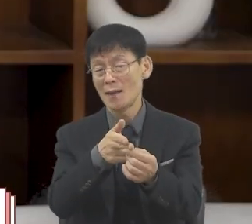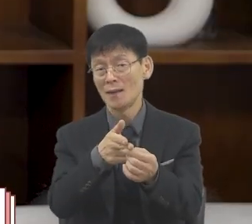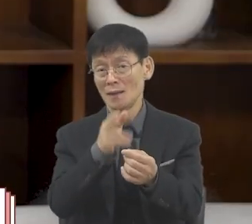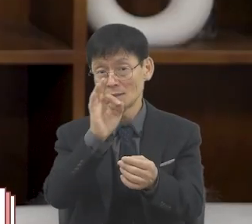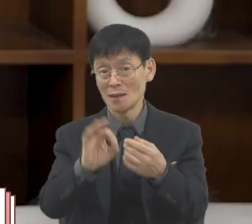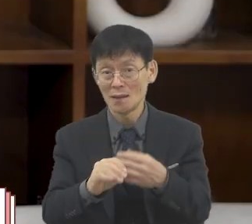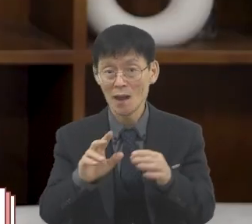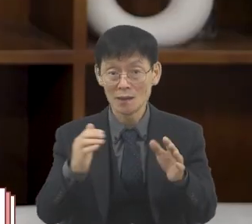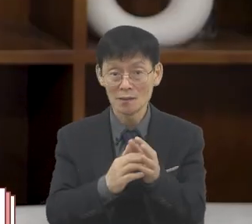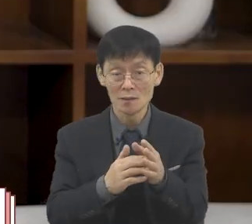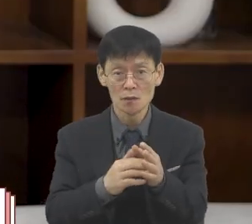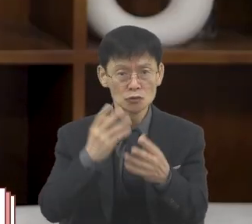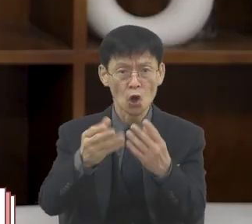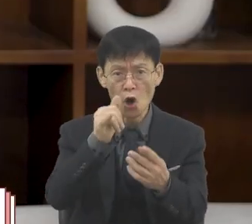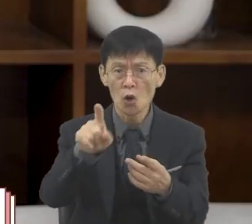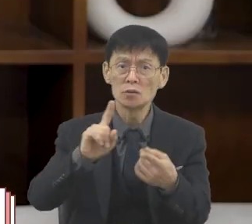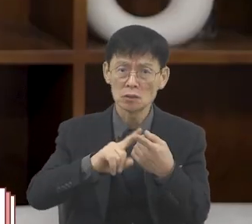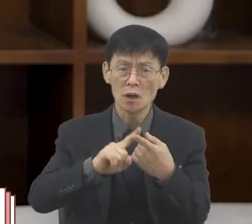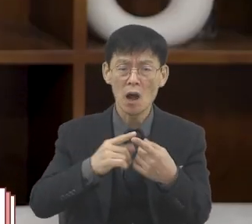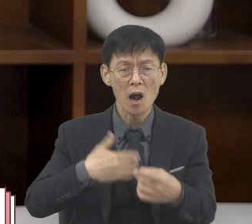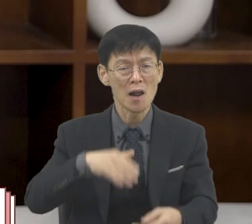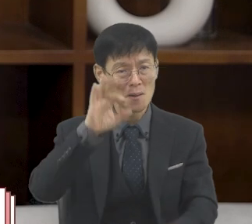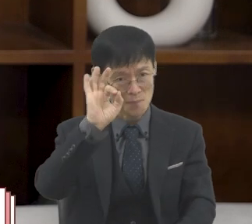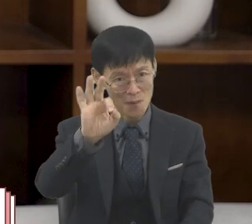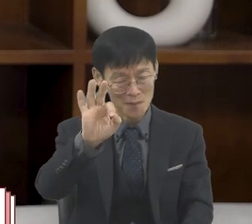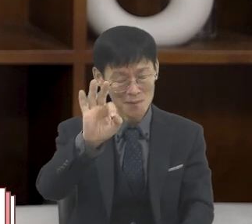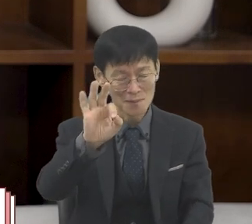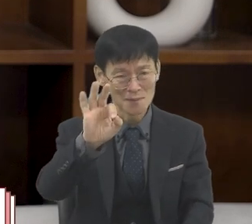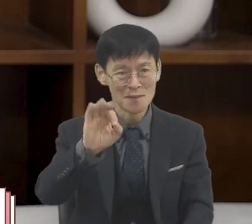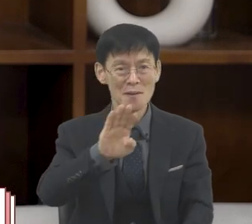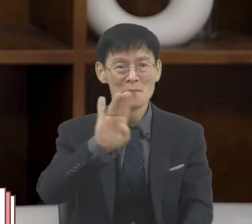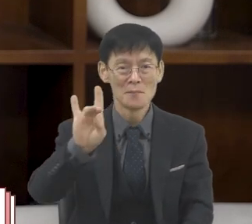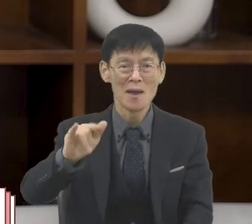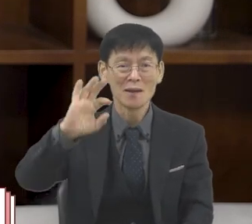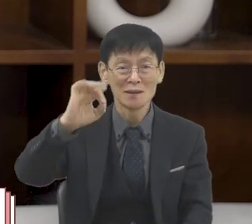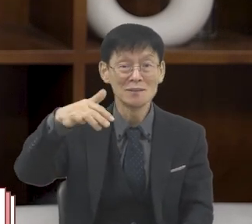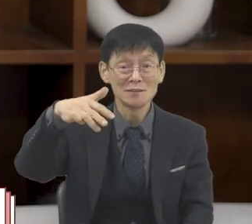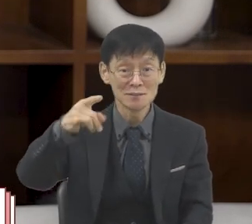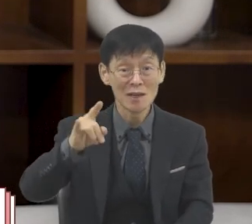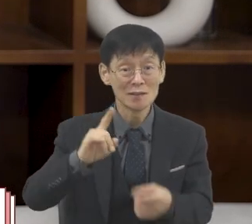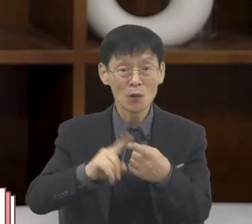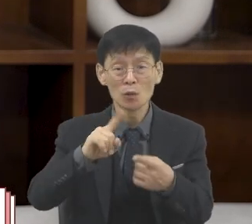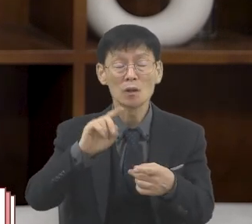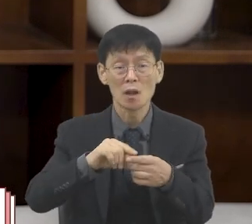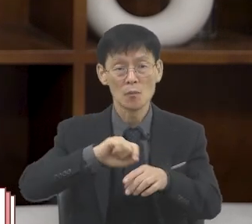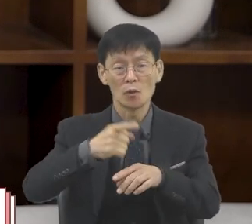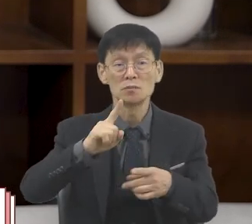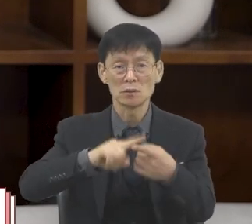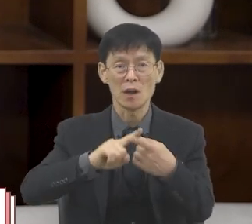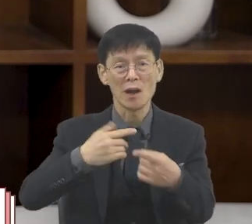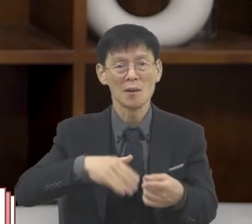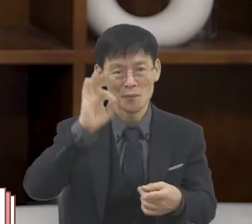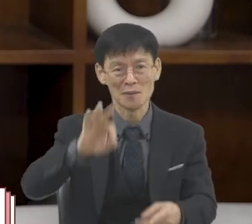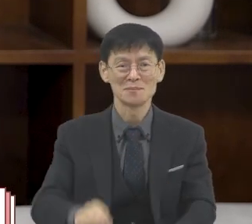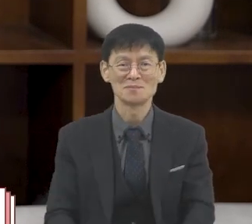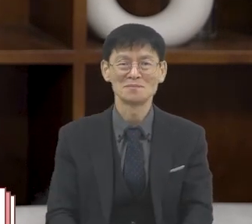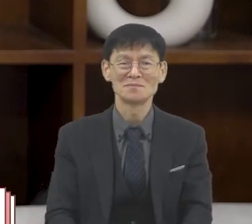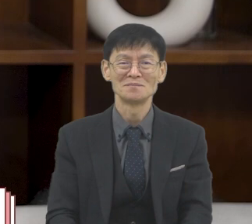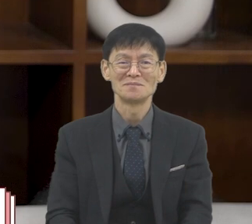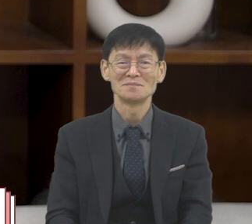성희롱, 지금까지 본 사례들 말고 어떤 것이 더 있는지, 성희롱 행위자는 어떻게 될 수 있는지